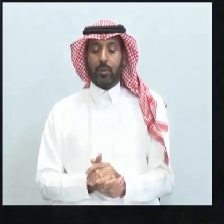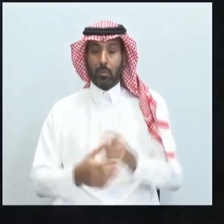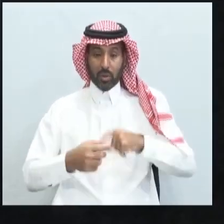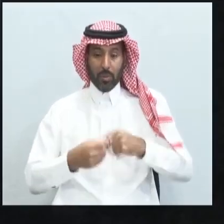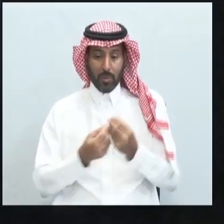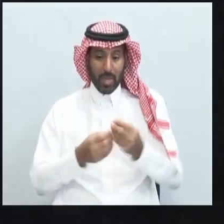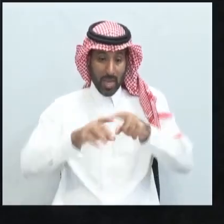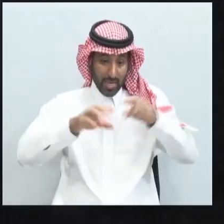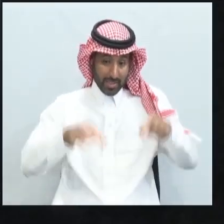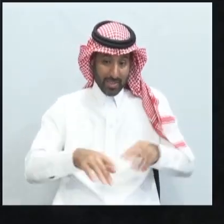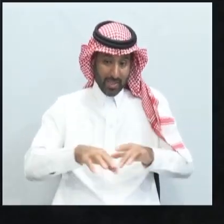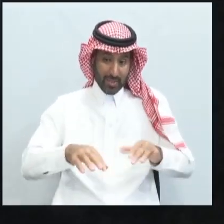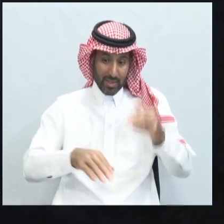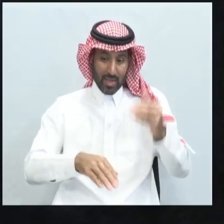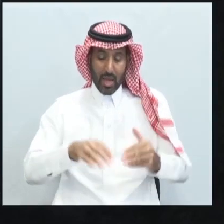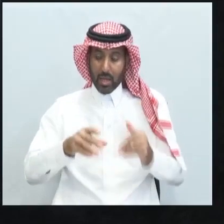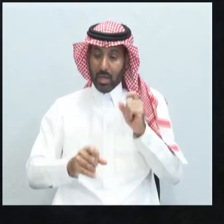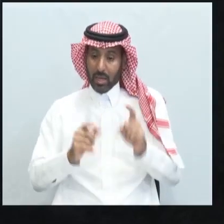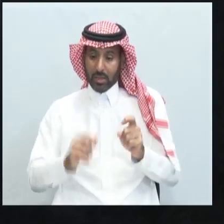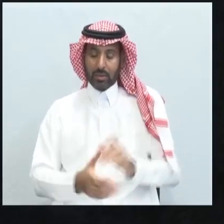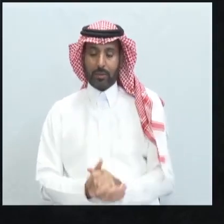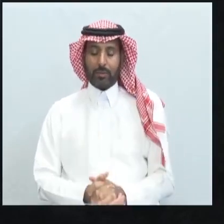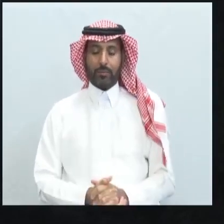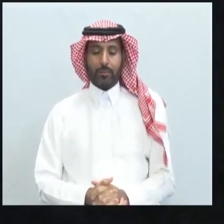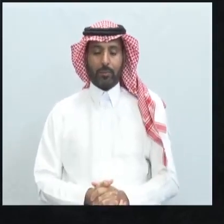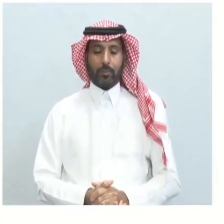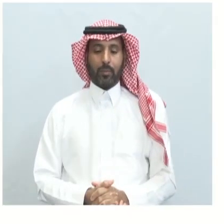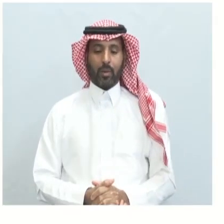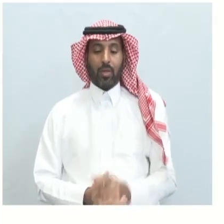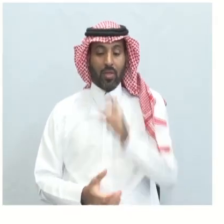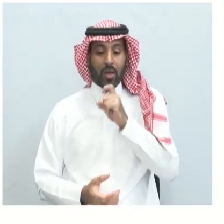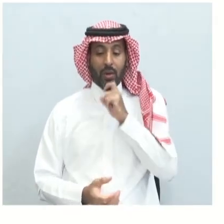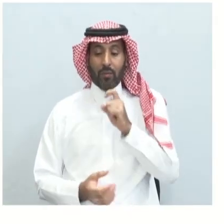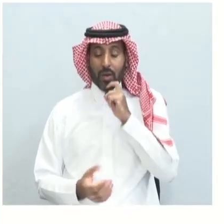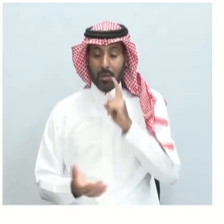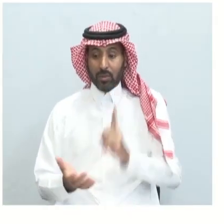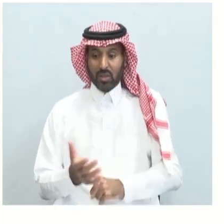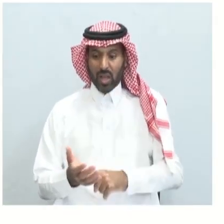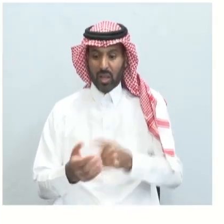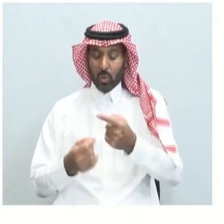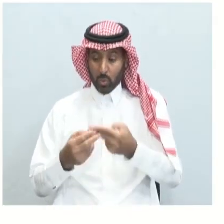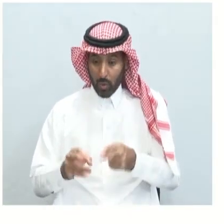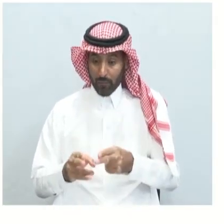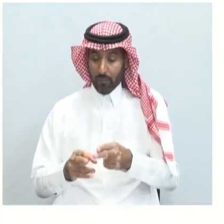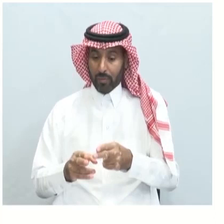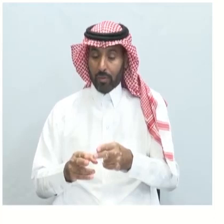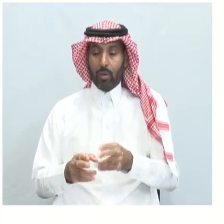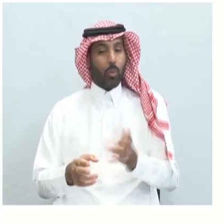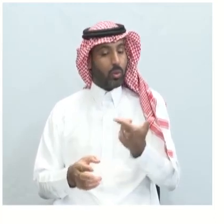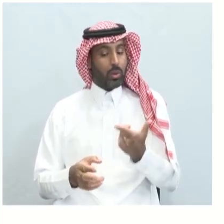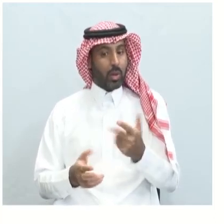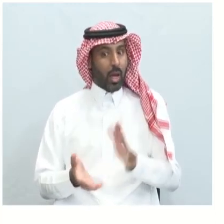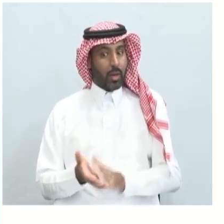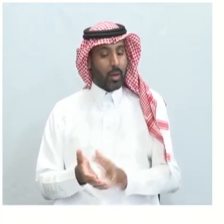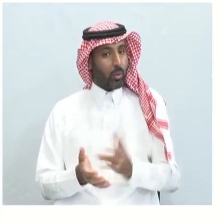باجهزه انترنت الاشياء من ضمن هذه المخاطر ضعف المصداقيه والتفويض ما هو المقصود بهذا